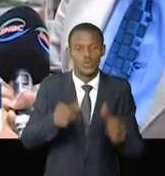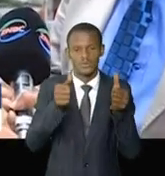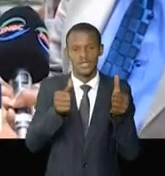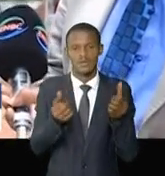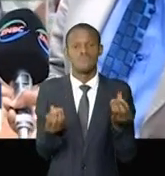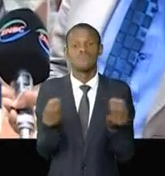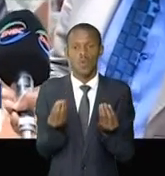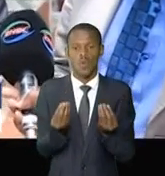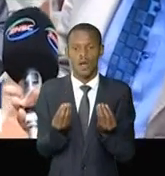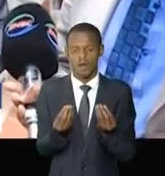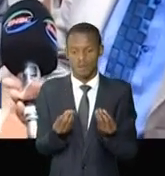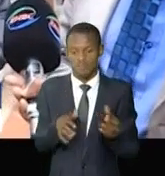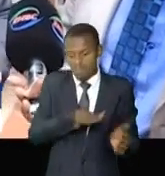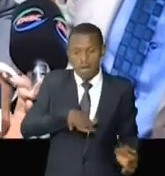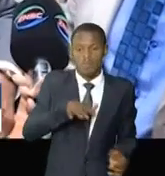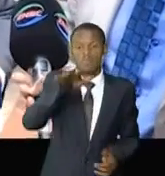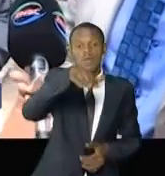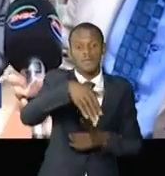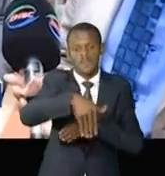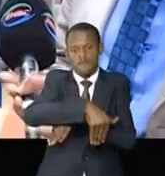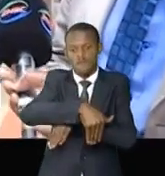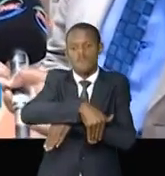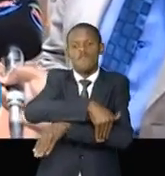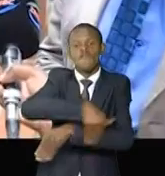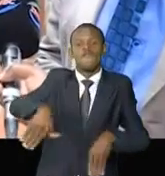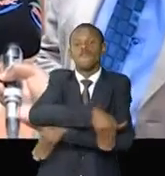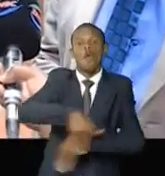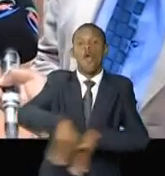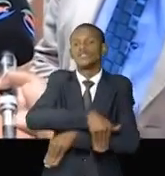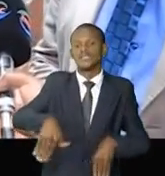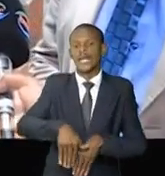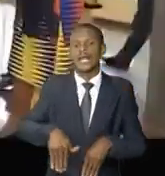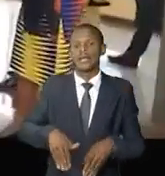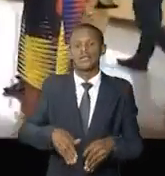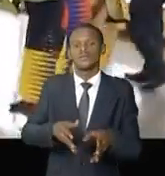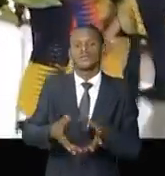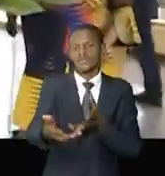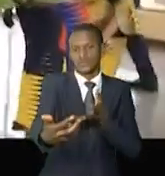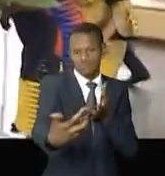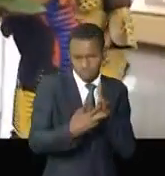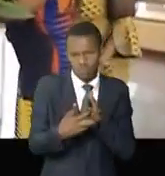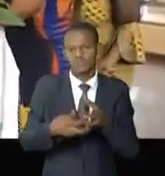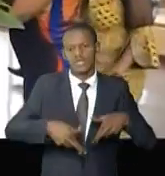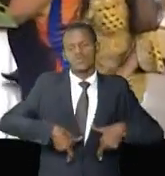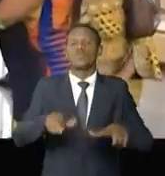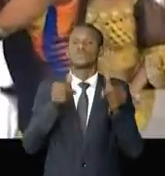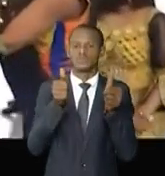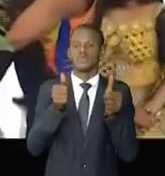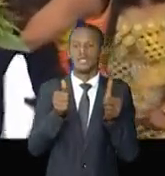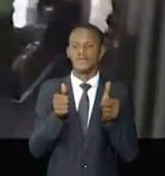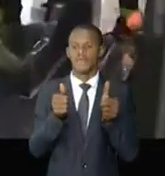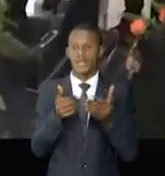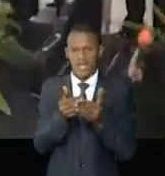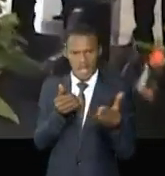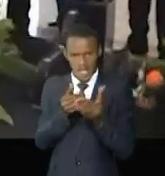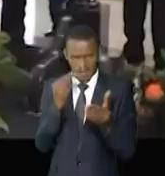sont frontaliers, et si les infrastructures ne sont pas bonnes, ça ne sert à rien d'être le voilà. Avant de quitter la présidence de la République